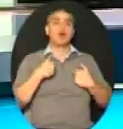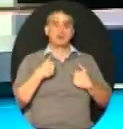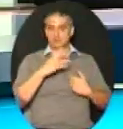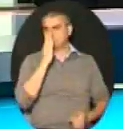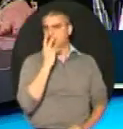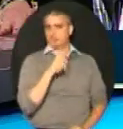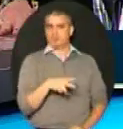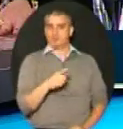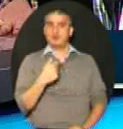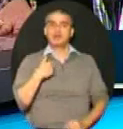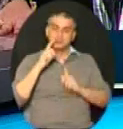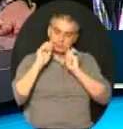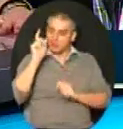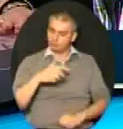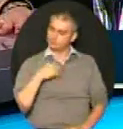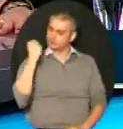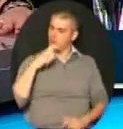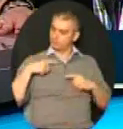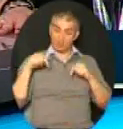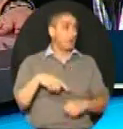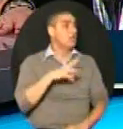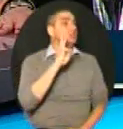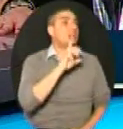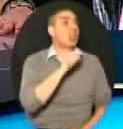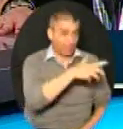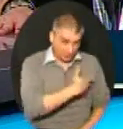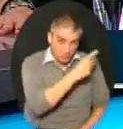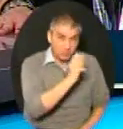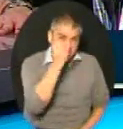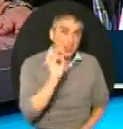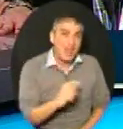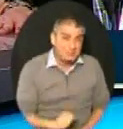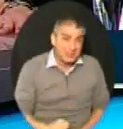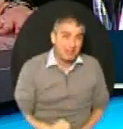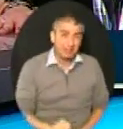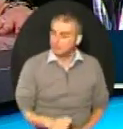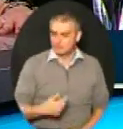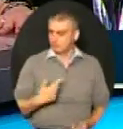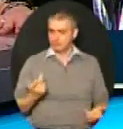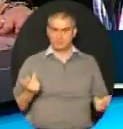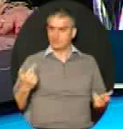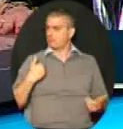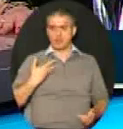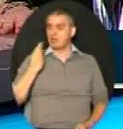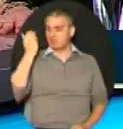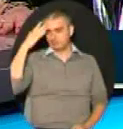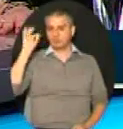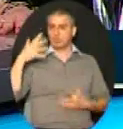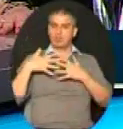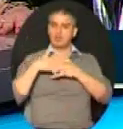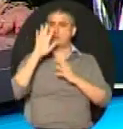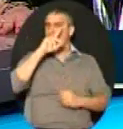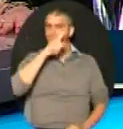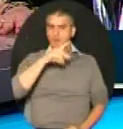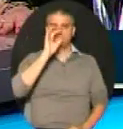האנשים הציונים באמת. שחיים פה בארץ. שלדון אדלסון. שידעו לקחת לקבל את ההחלטה. אני לא מקבל כסף זר של האיחוד